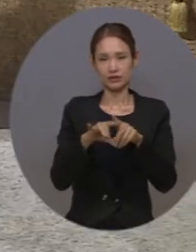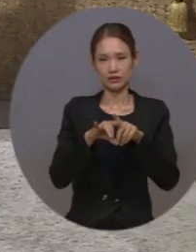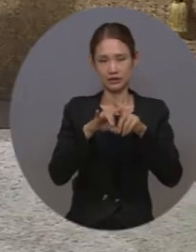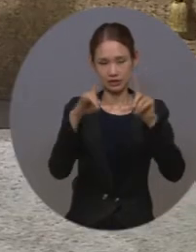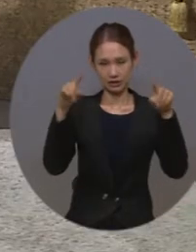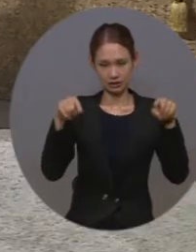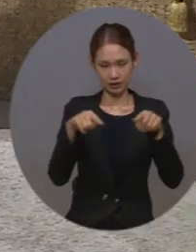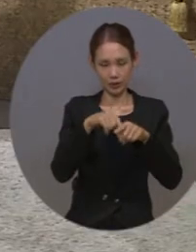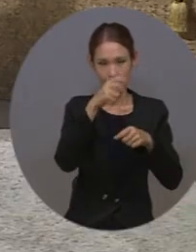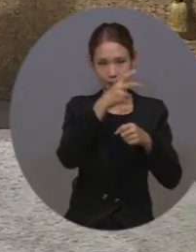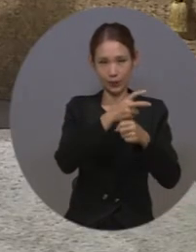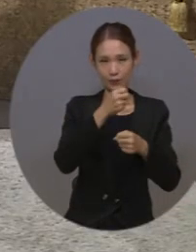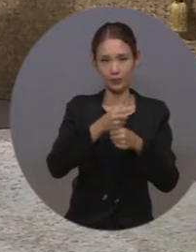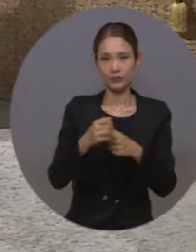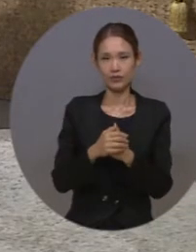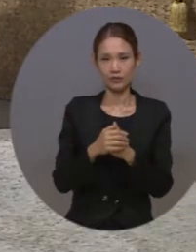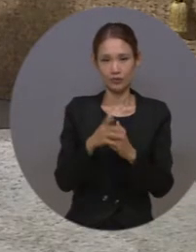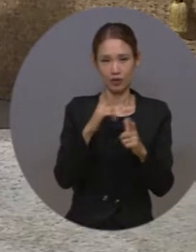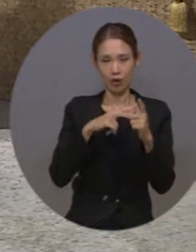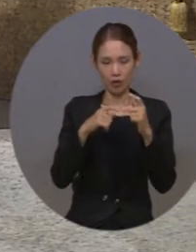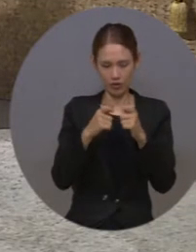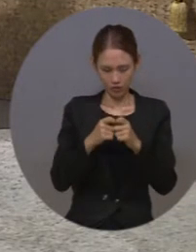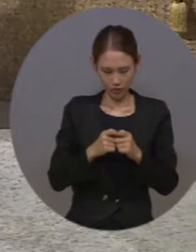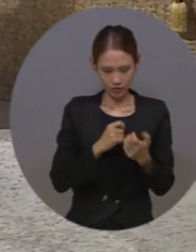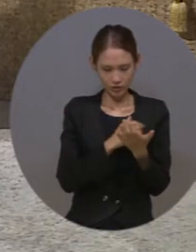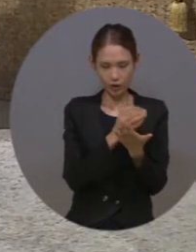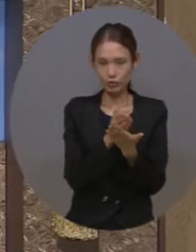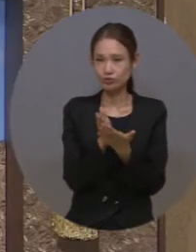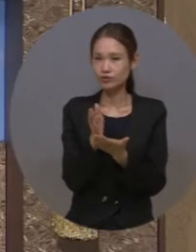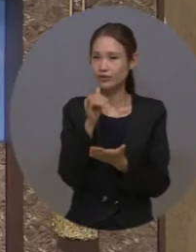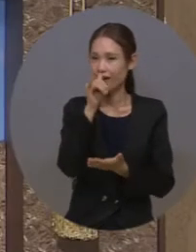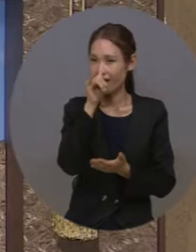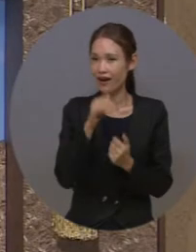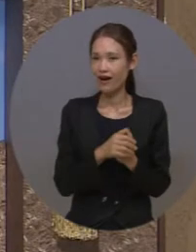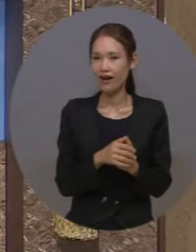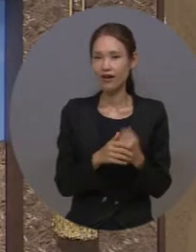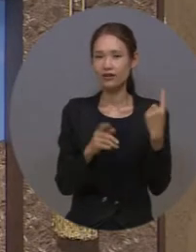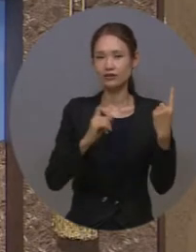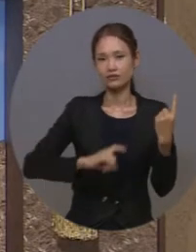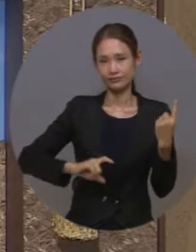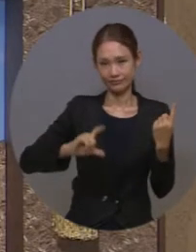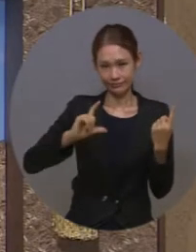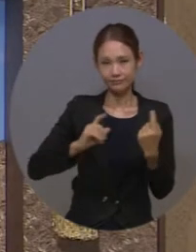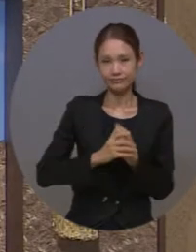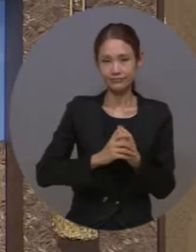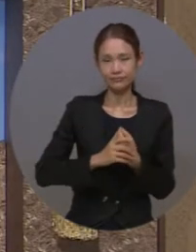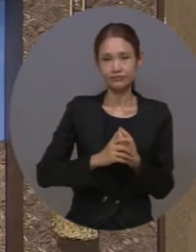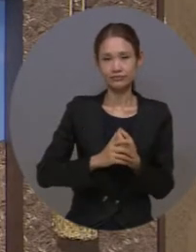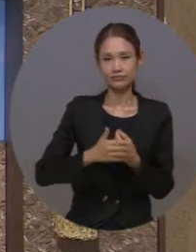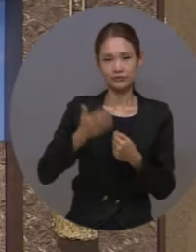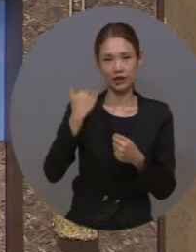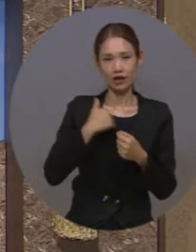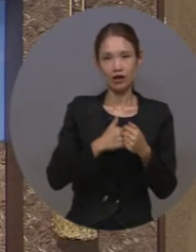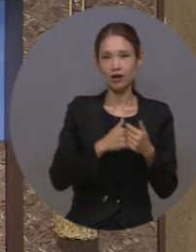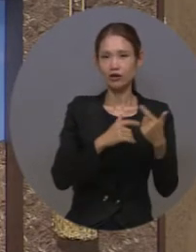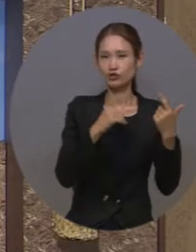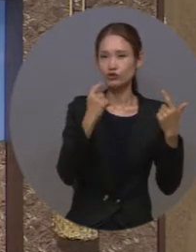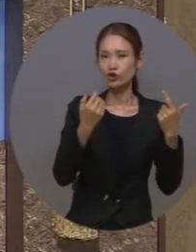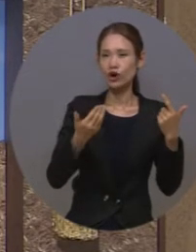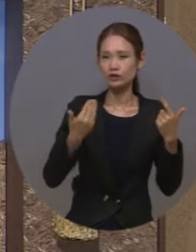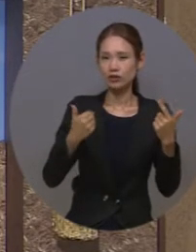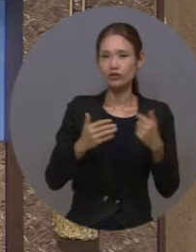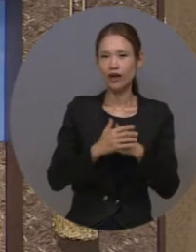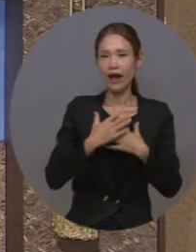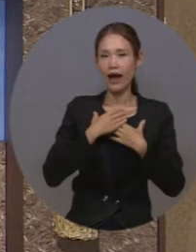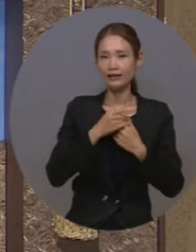조례를 만들었습니다. 네, 또 굉장히 세분화되어 있네요. 네네. 또 하나는 그 제가 저 전반기 때는